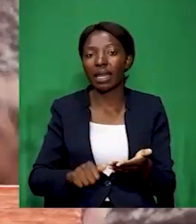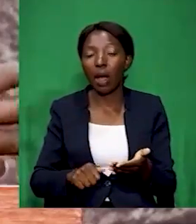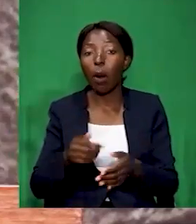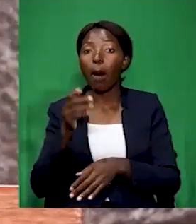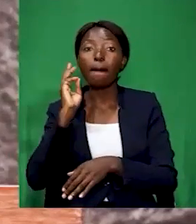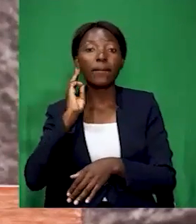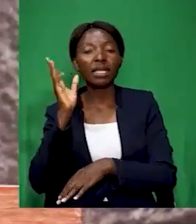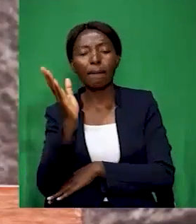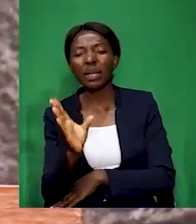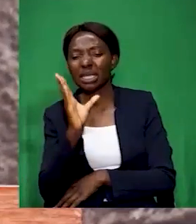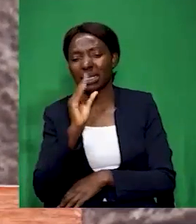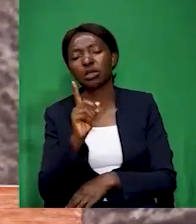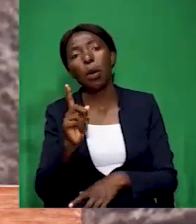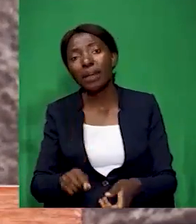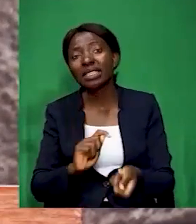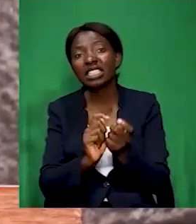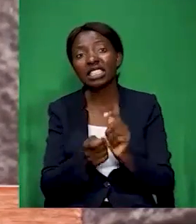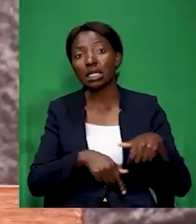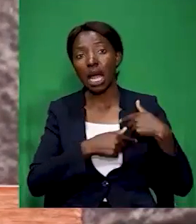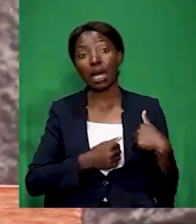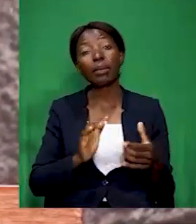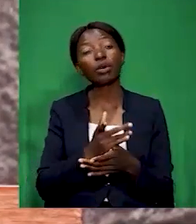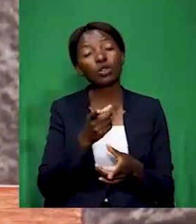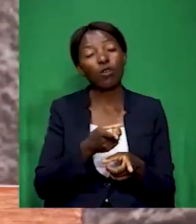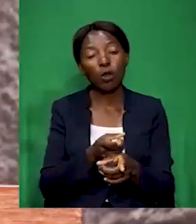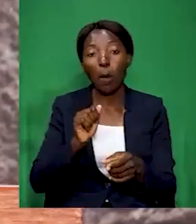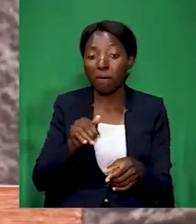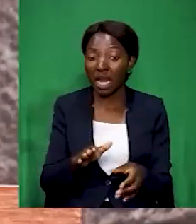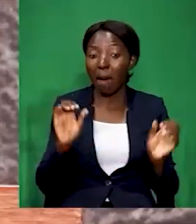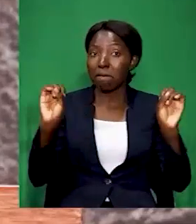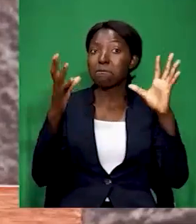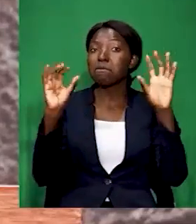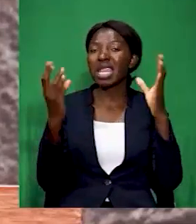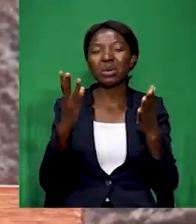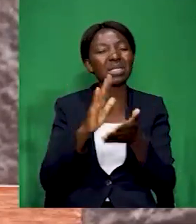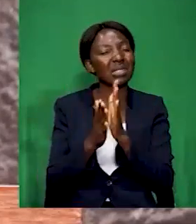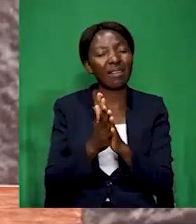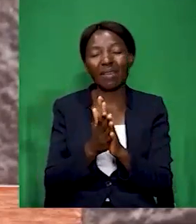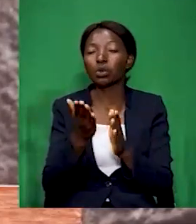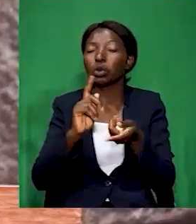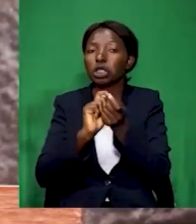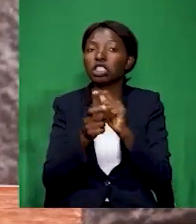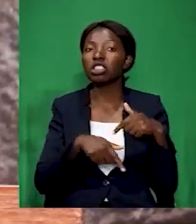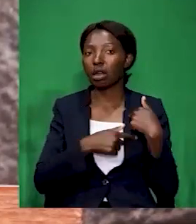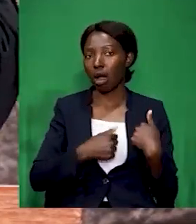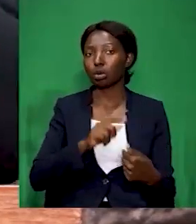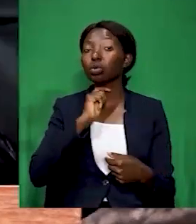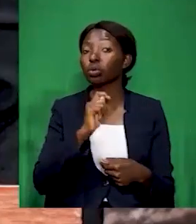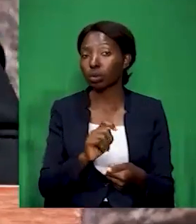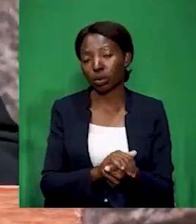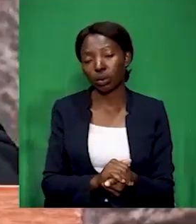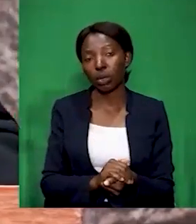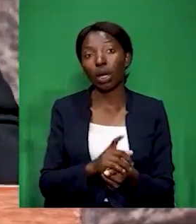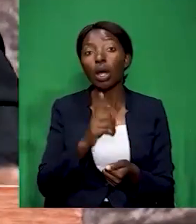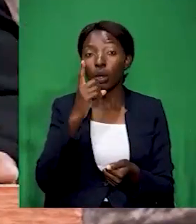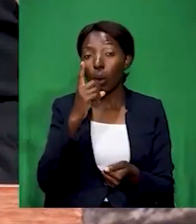na Peter kuti tendeuka because wakangotevera minana kwete kutevera shoko kani wakubvunza kuti